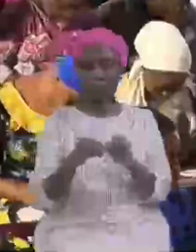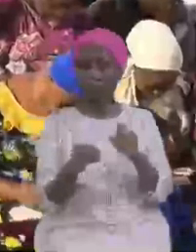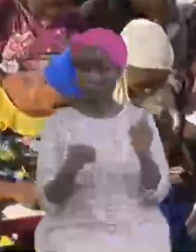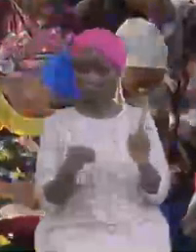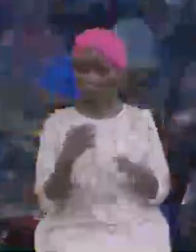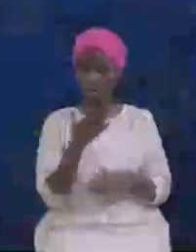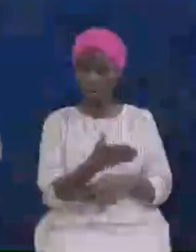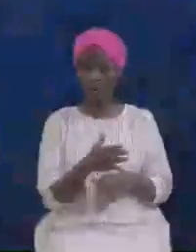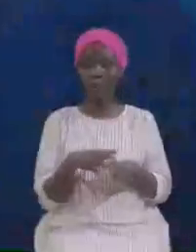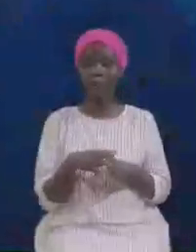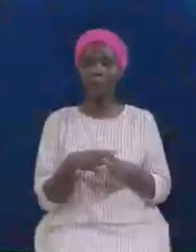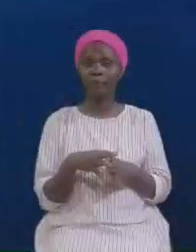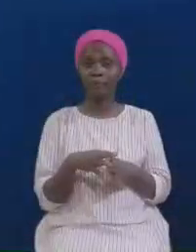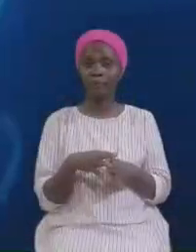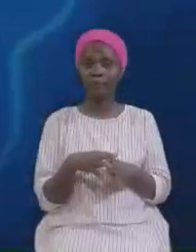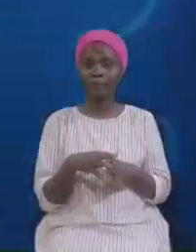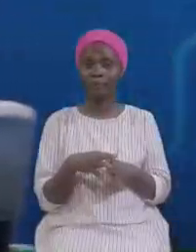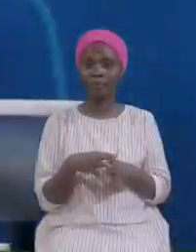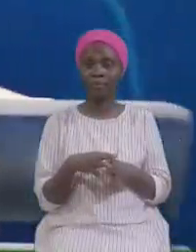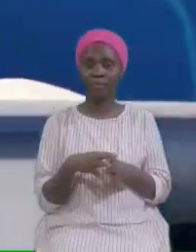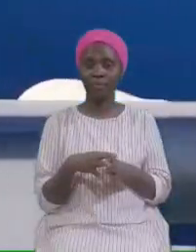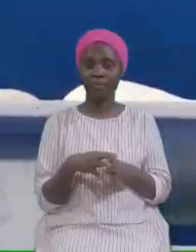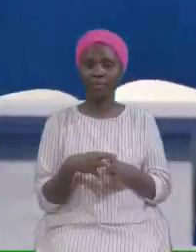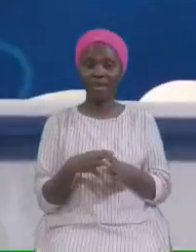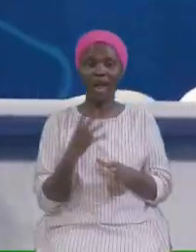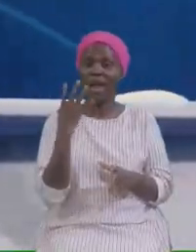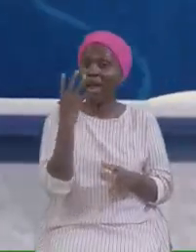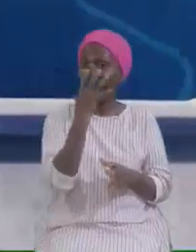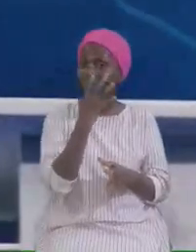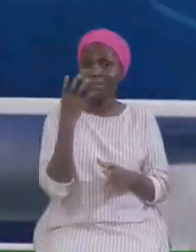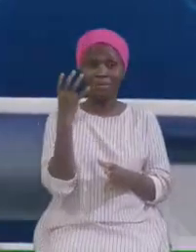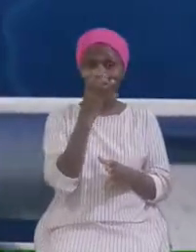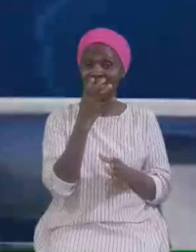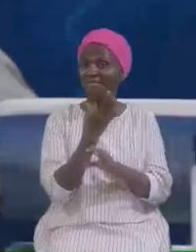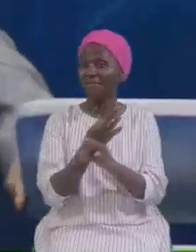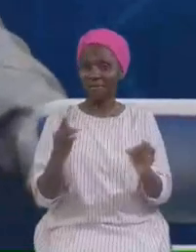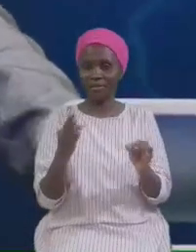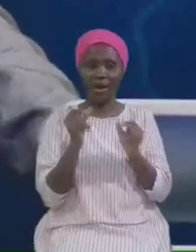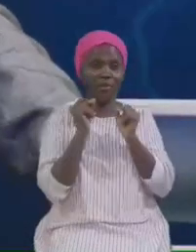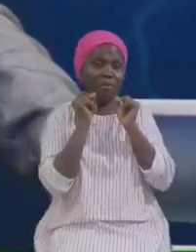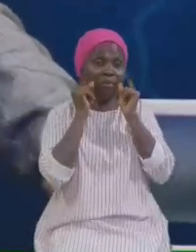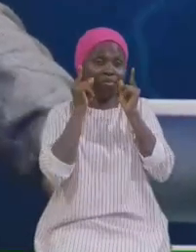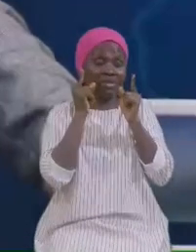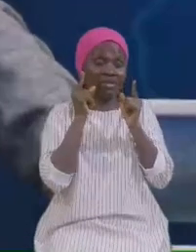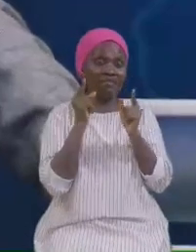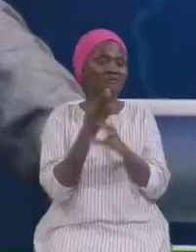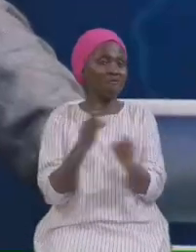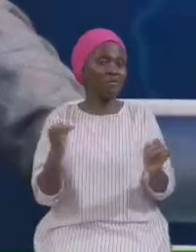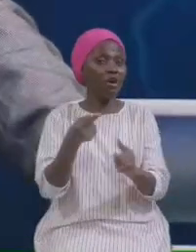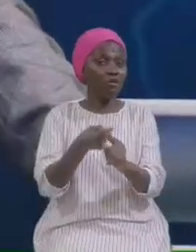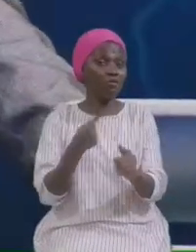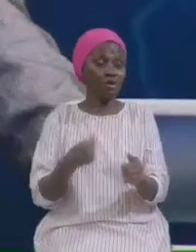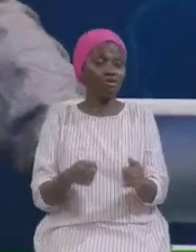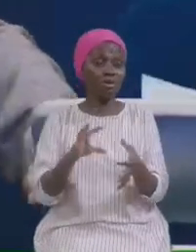Voilà le premier point donc. La libération surprenante des chaînes du